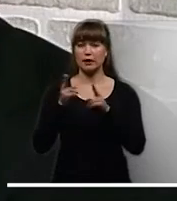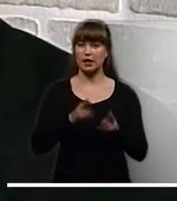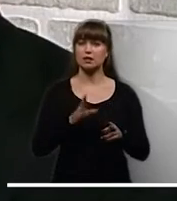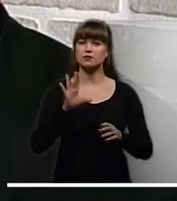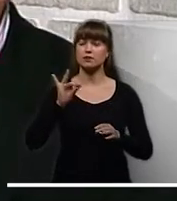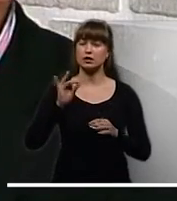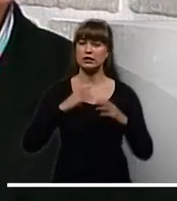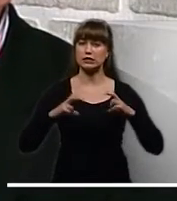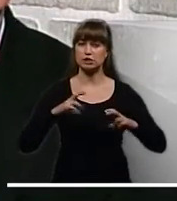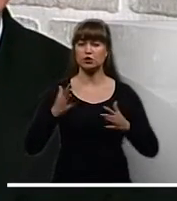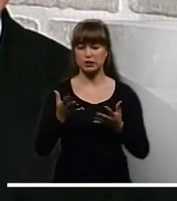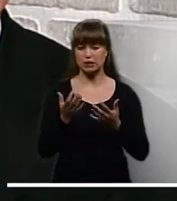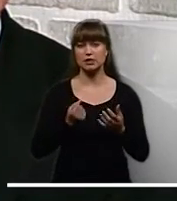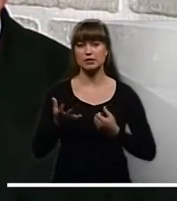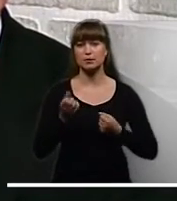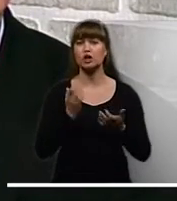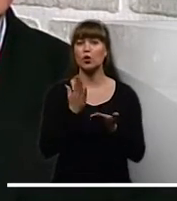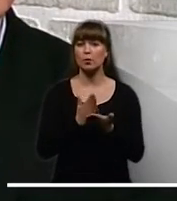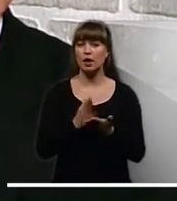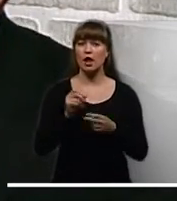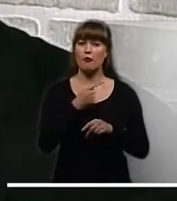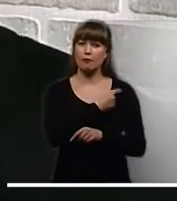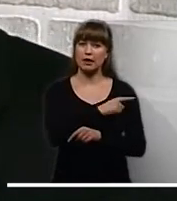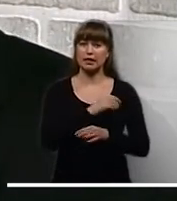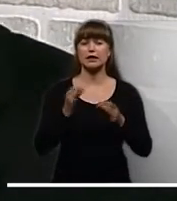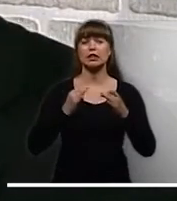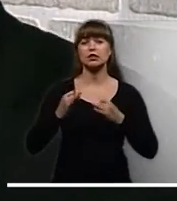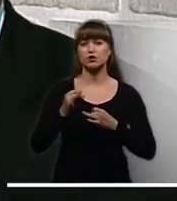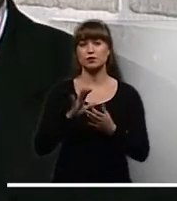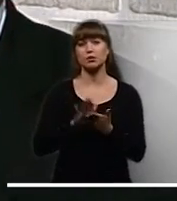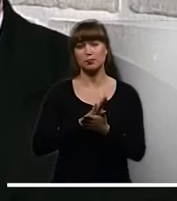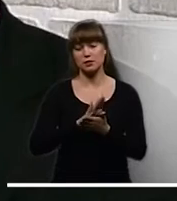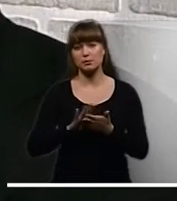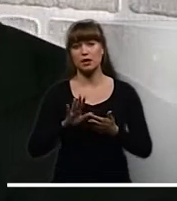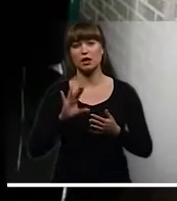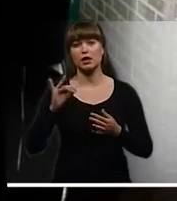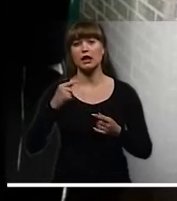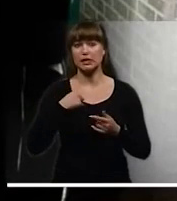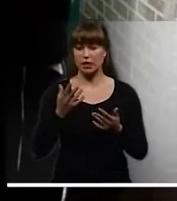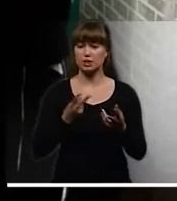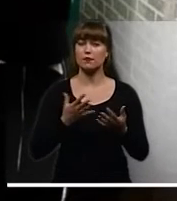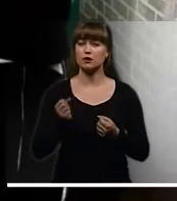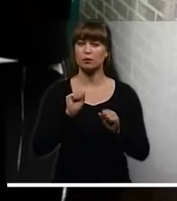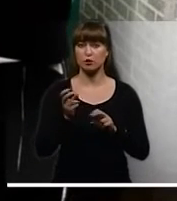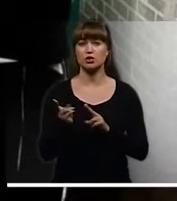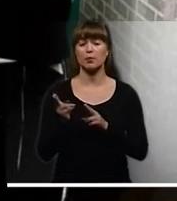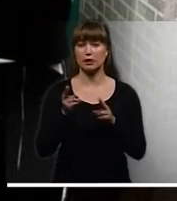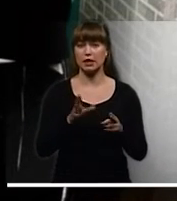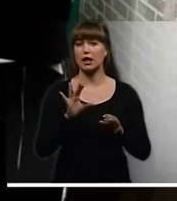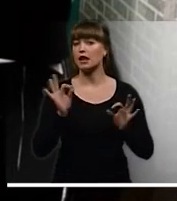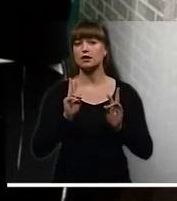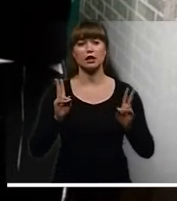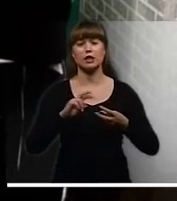нас есть прием постоянный в поликлинике консультативной при РосГМО. И я там веду прием. Пожалуйста, можно